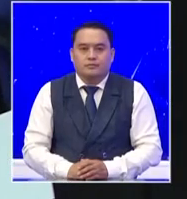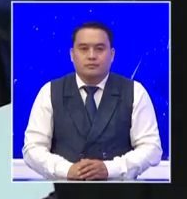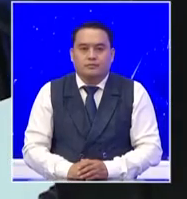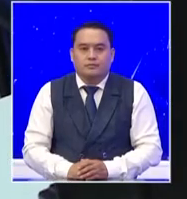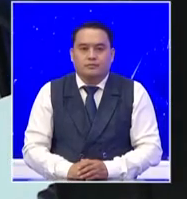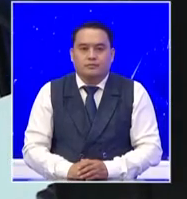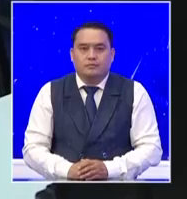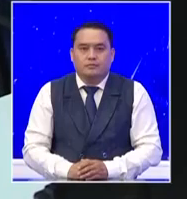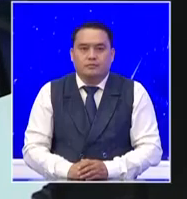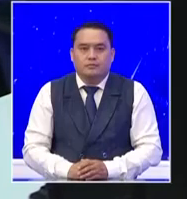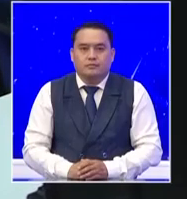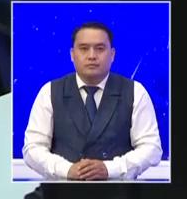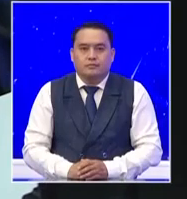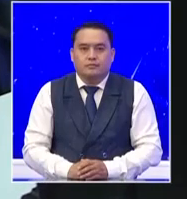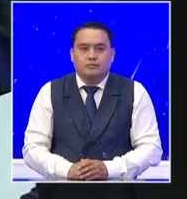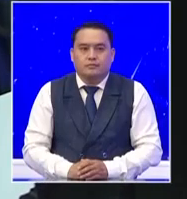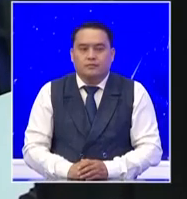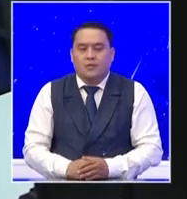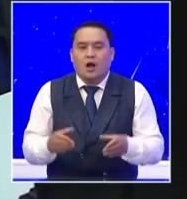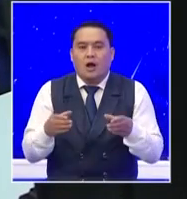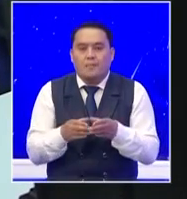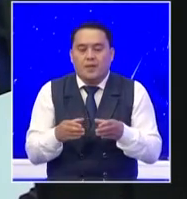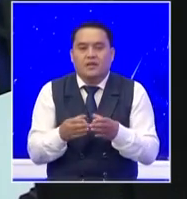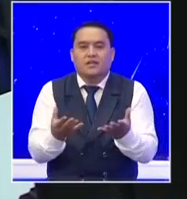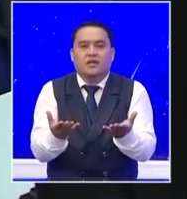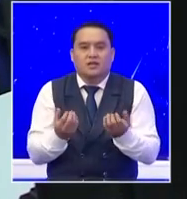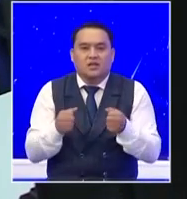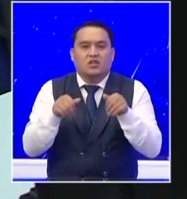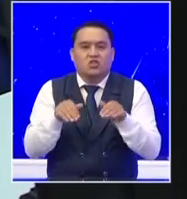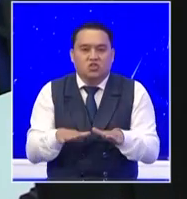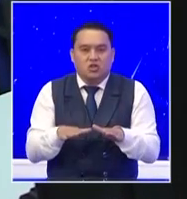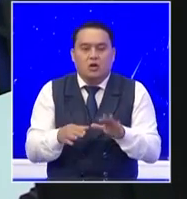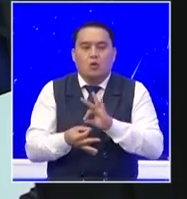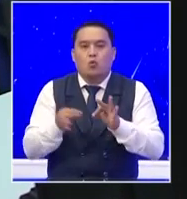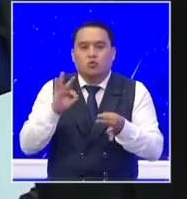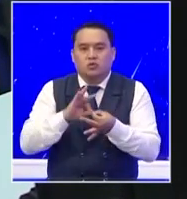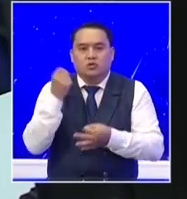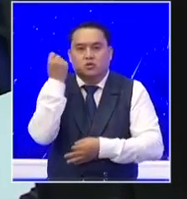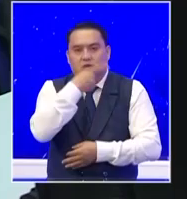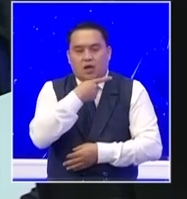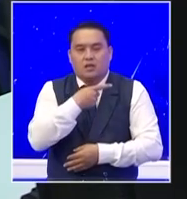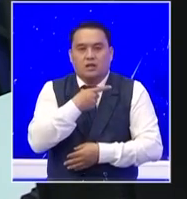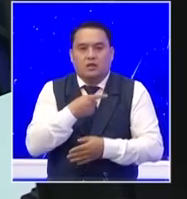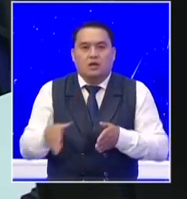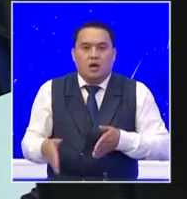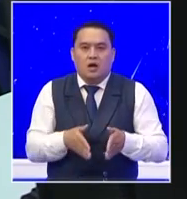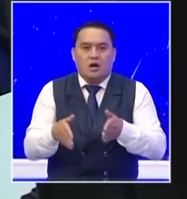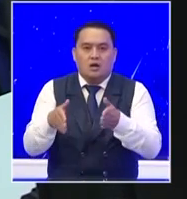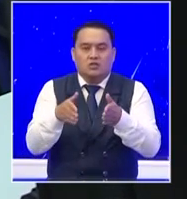Наша компания приняла решение расширяться и хотели бы узнать подробнее по дорожной